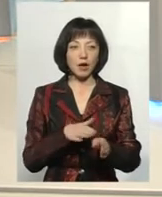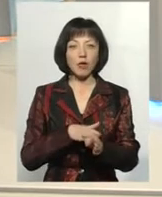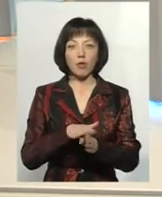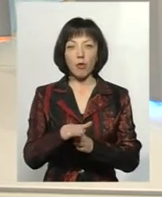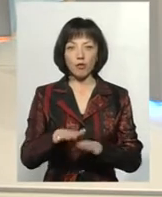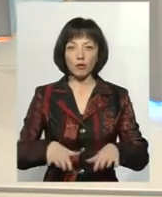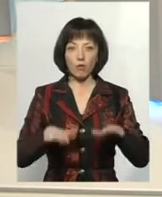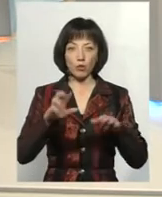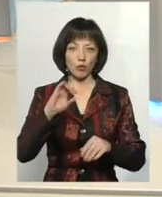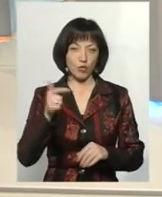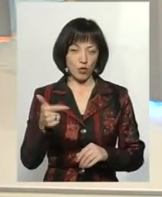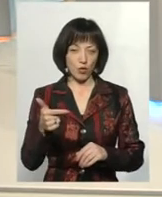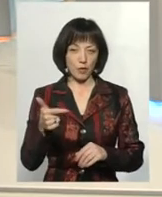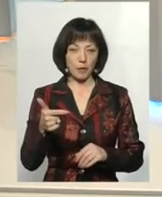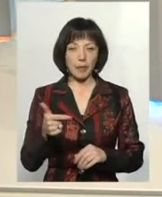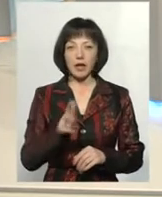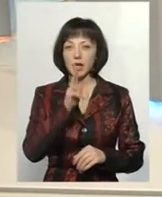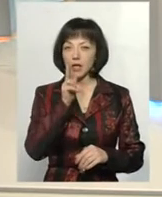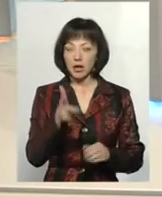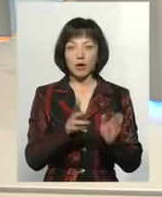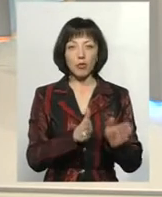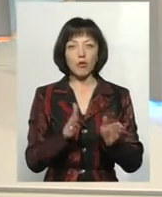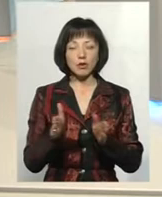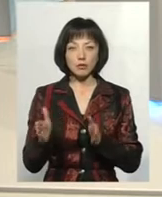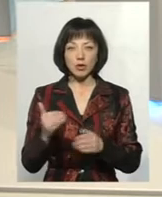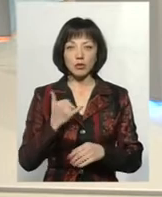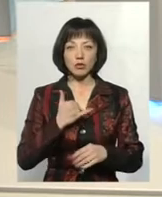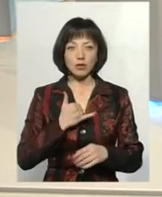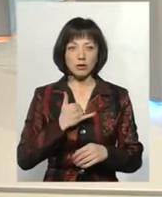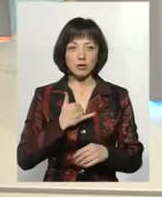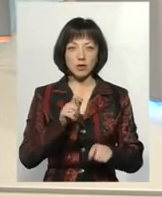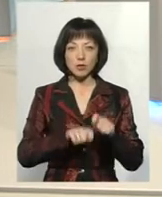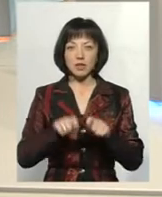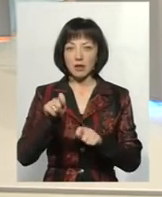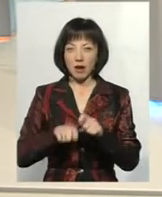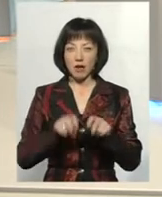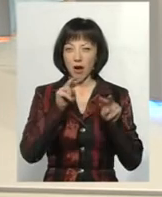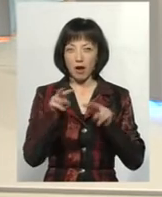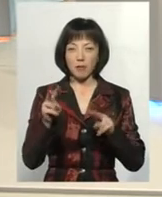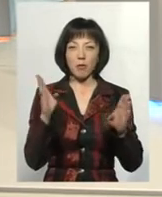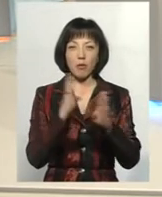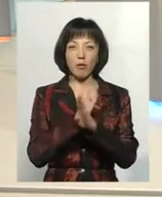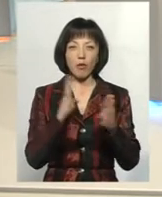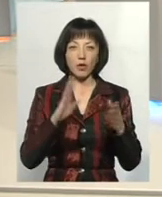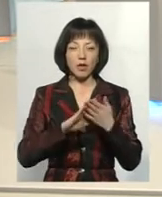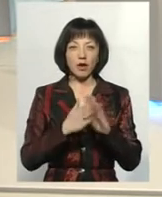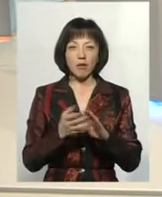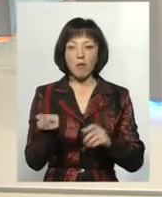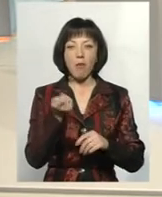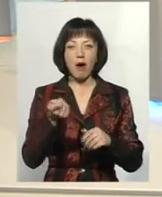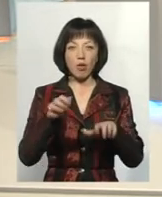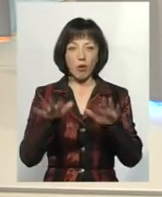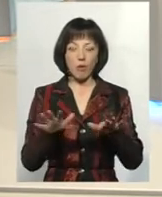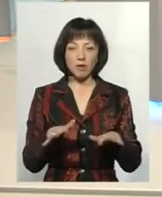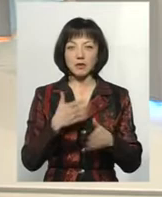повноводний Південний Буг? Ну, третій рік поспіль ми спостерігаємо наші природні такі явища, що мало опадів. І, звичайно,